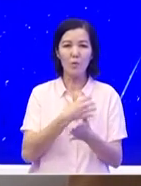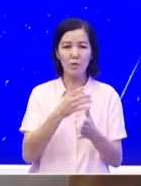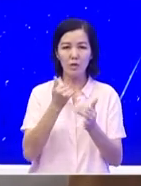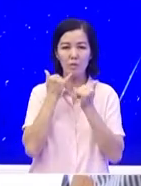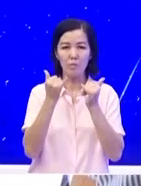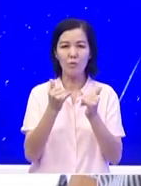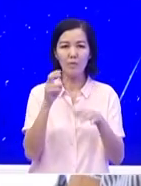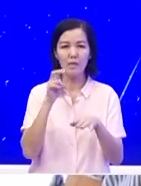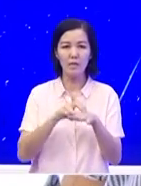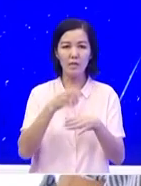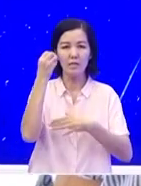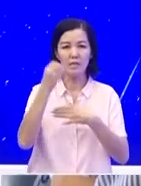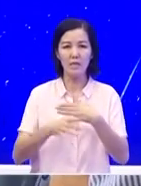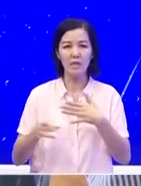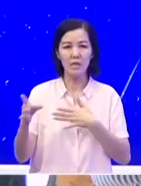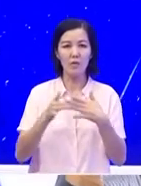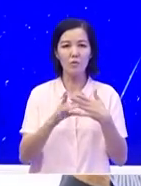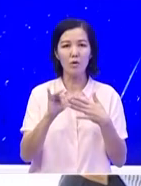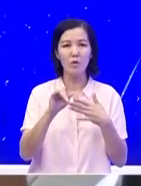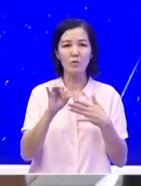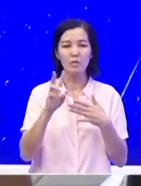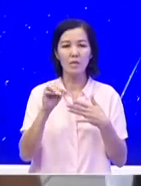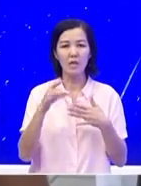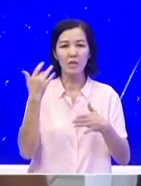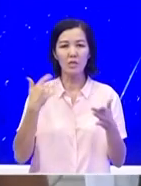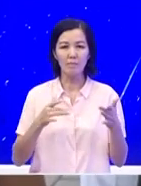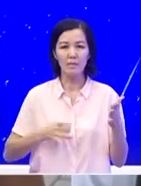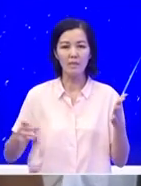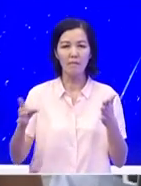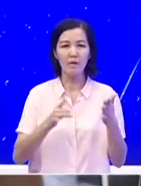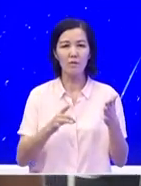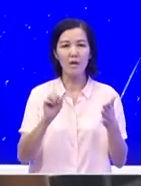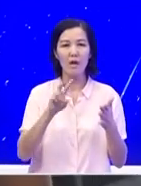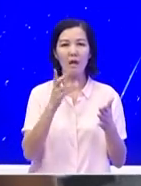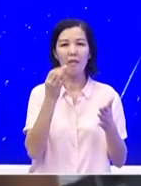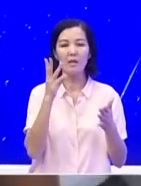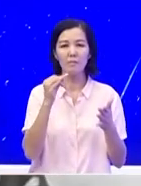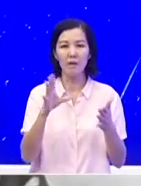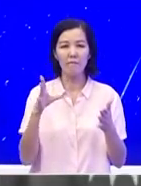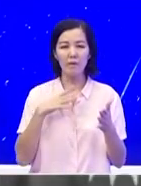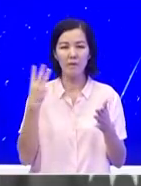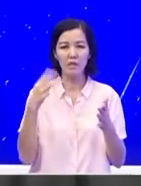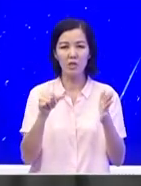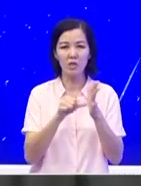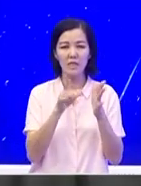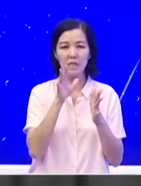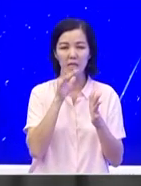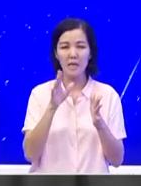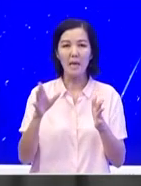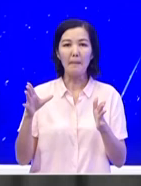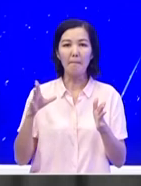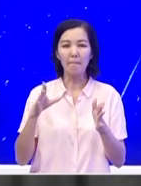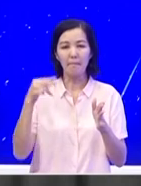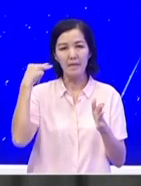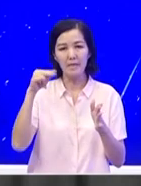врач Центральной районной больницы поселка Узунагаш Жамбылского района Бегалидин Алашбаев. Ему было 36 лет. Президент страны